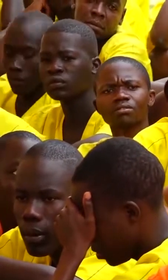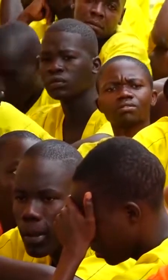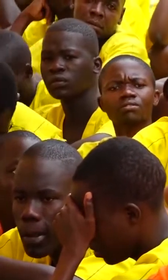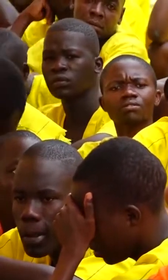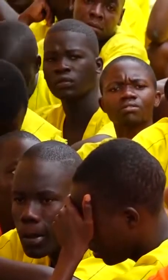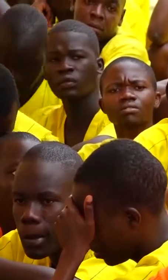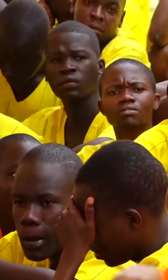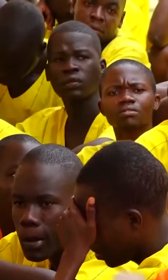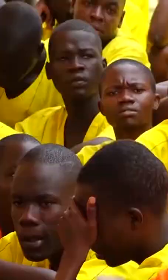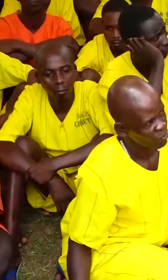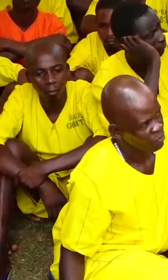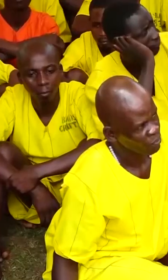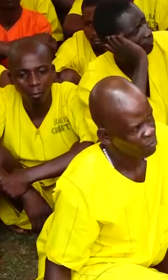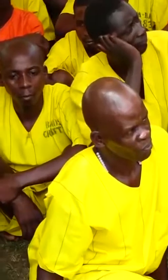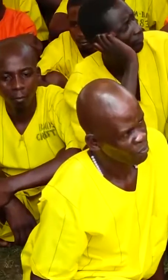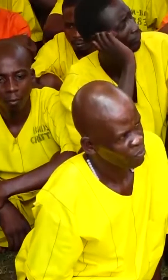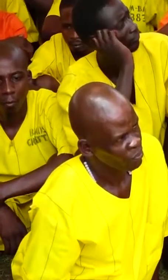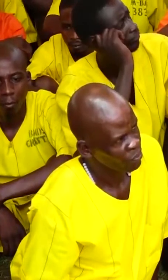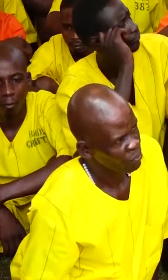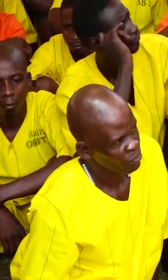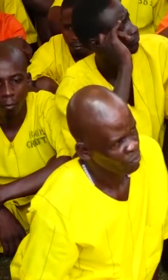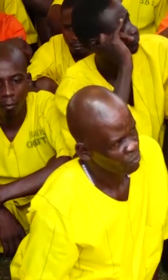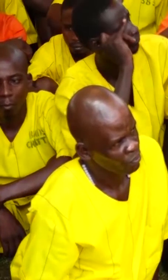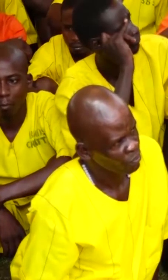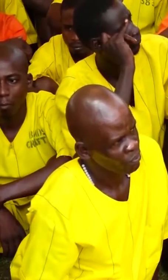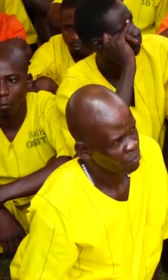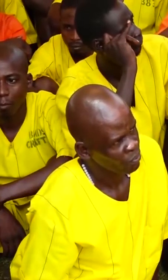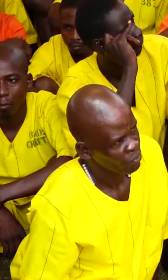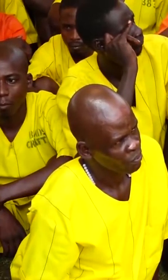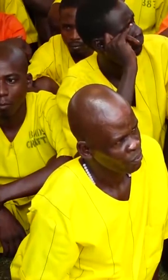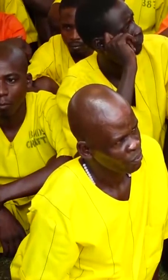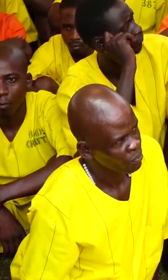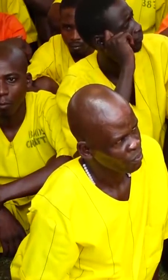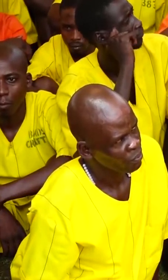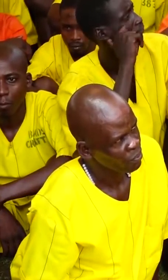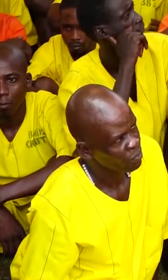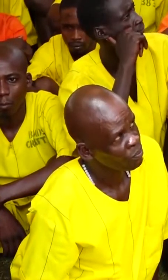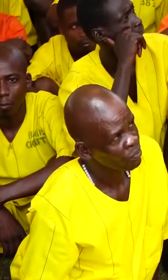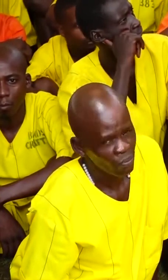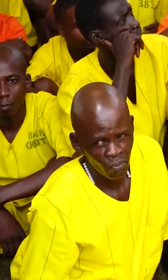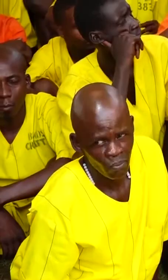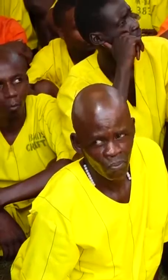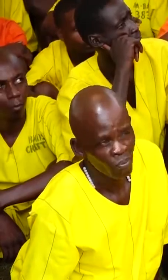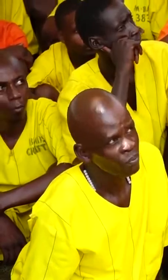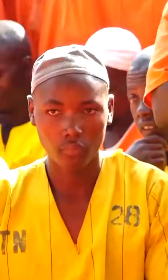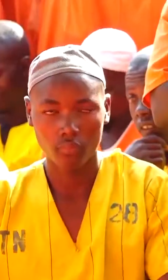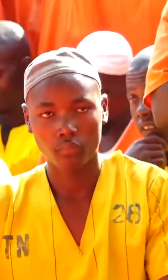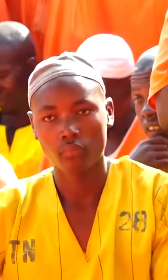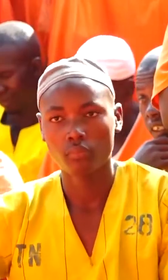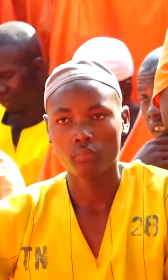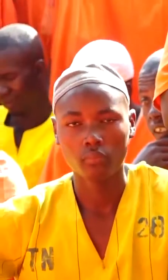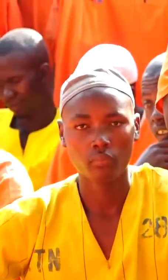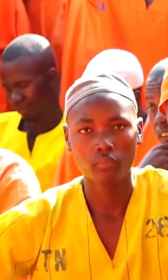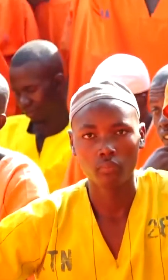omusango. Kyokka ne kyebezebwa nti yalina omulwadde w'ekirwadde kya COVID-19 gwe yali asinkanyeeko nga tannaba kusibibwa, ekyaviirako abakulu mu kkomera